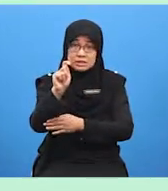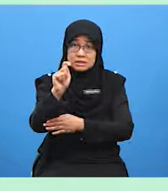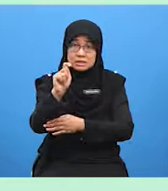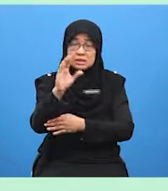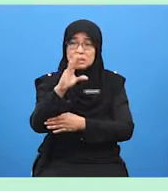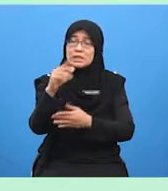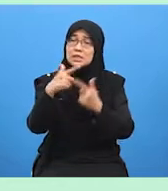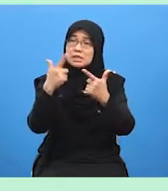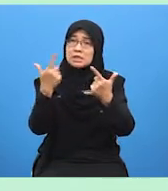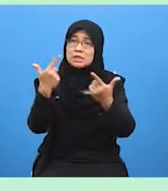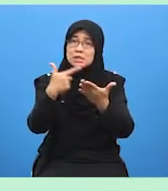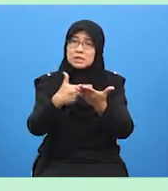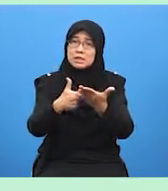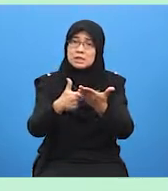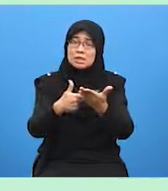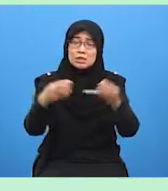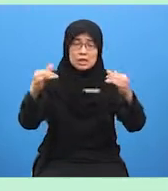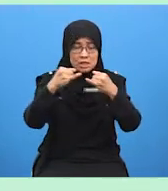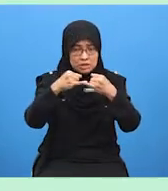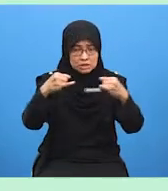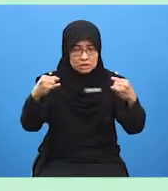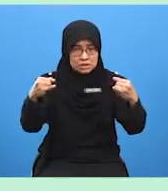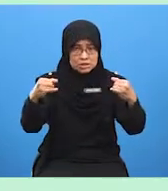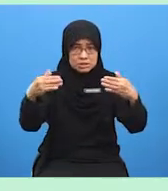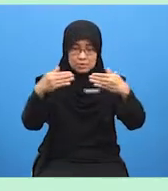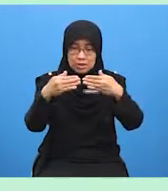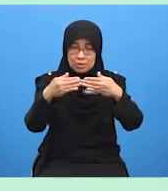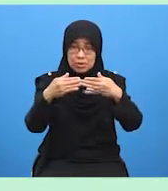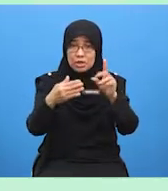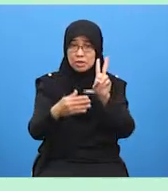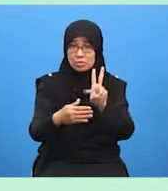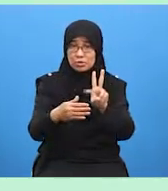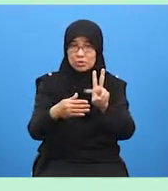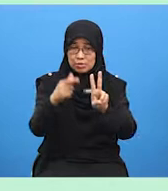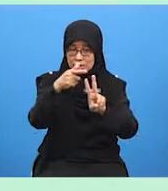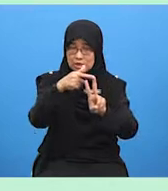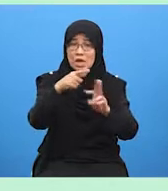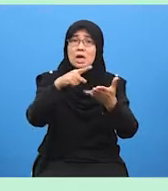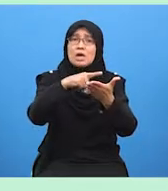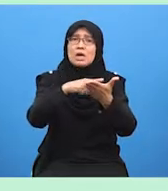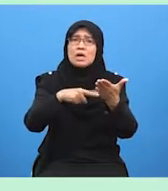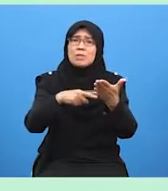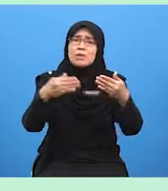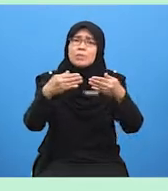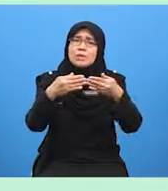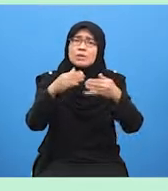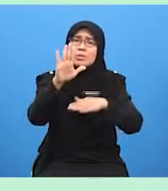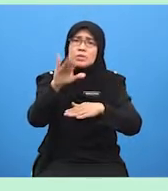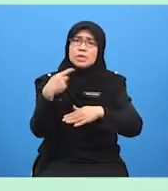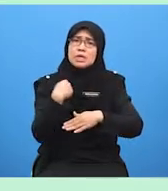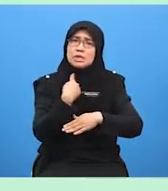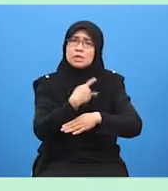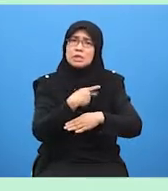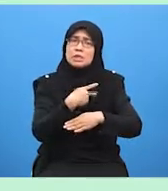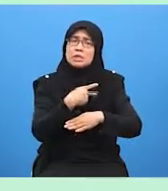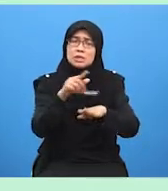kedua, jenis penyambungan. Kamu perlu nyatakan apakah penyambungan yang digunakan